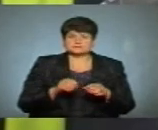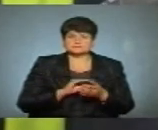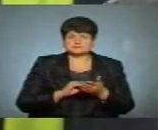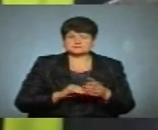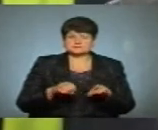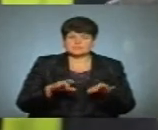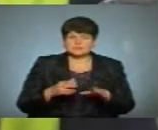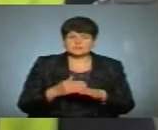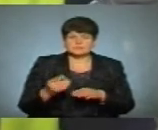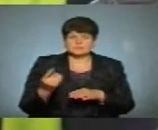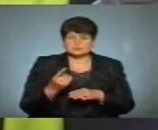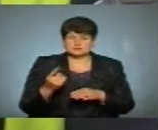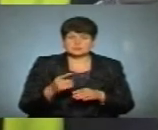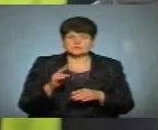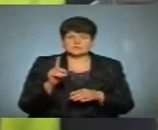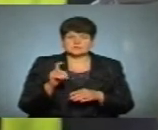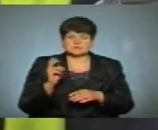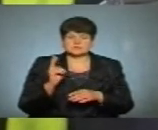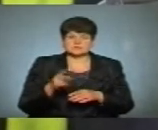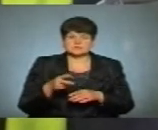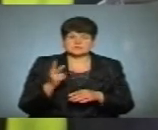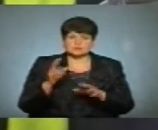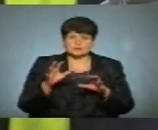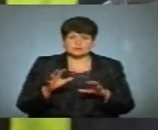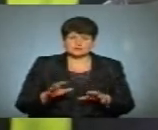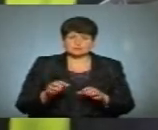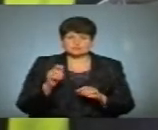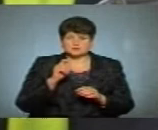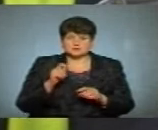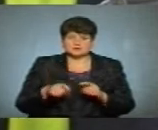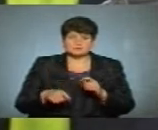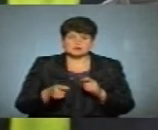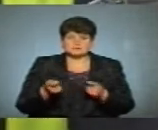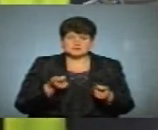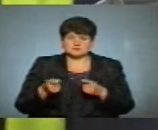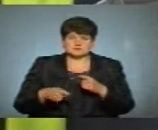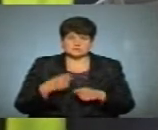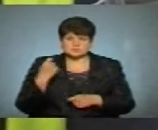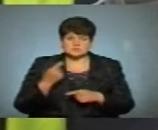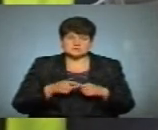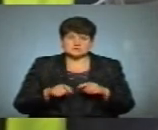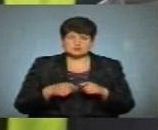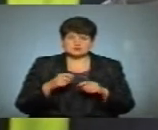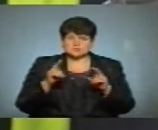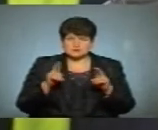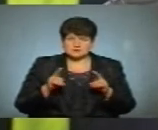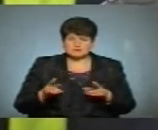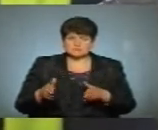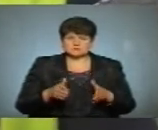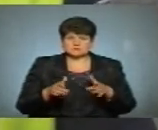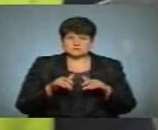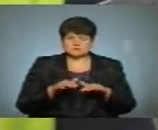за частиною першої статті 122 Кодексу України про адміністративні правопорушення. Це порушення правил дорожнього руху, а